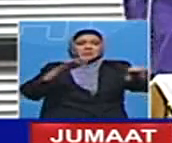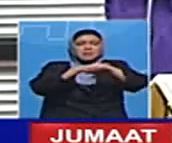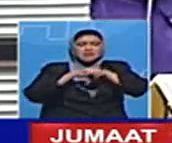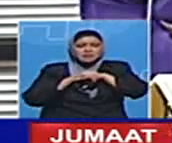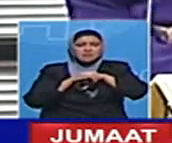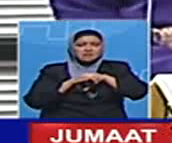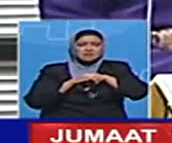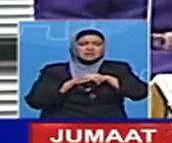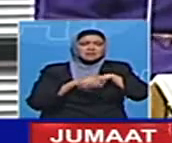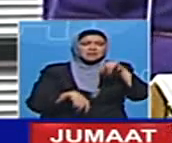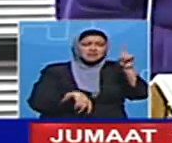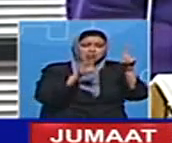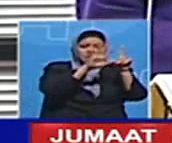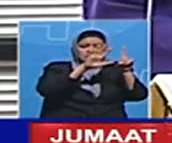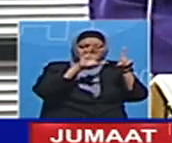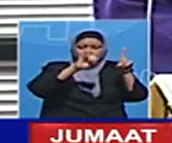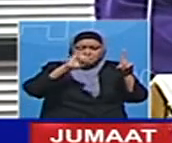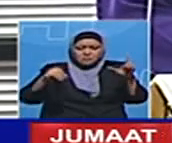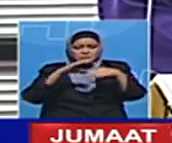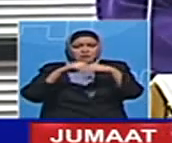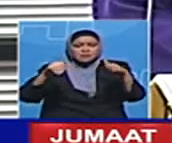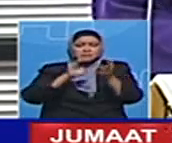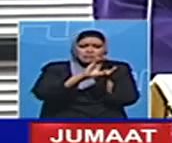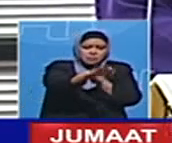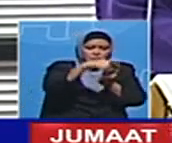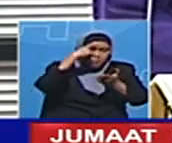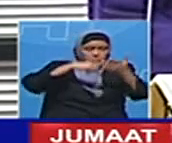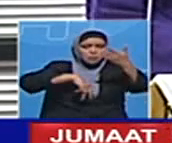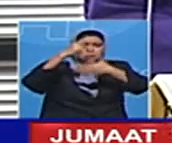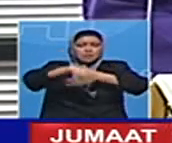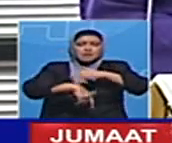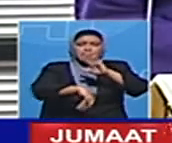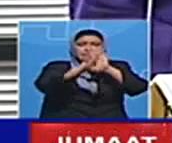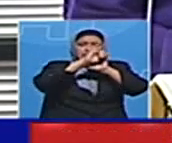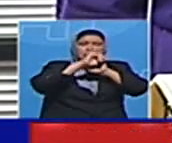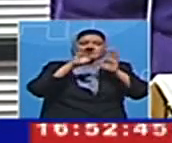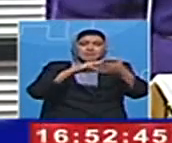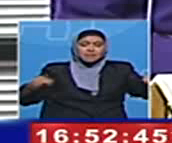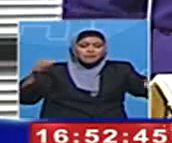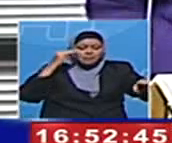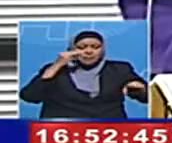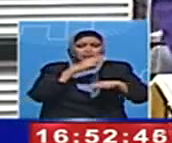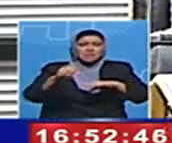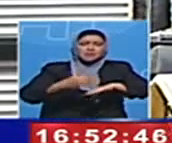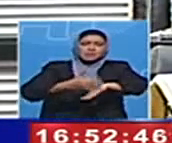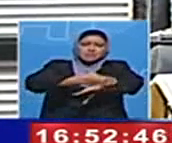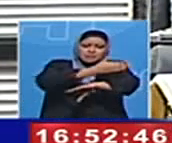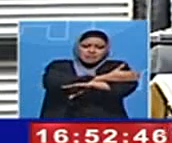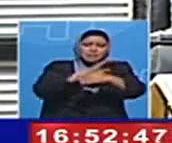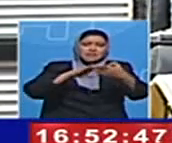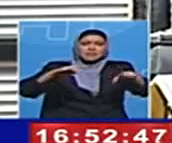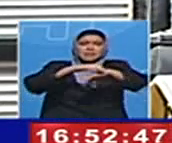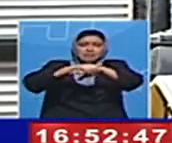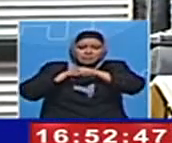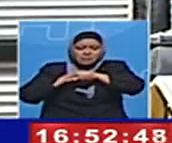juta diperuntukkan bagi program memartabat bahasa Malaysia dan memperkukuh bahasa inggeris oleh